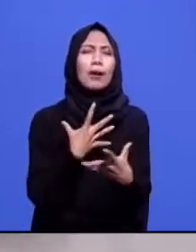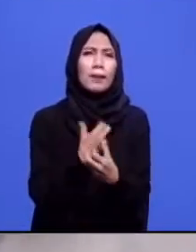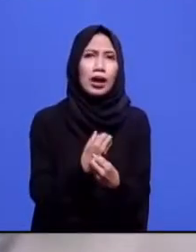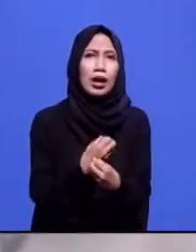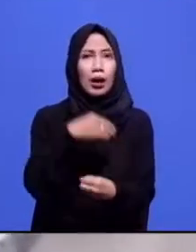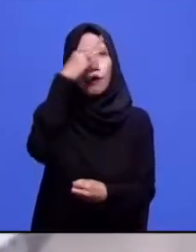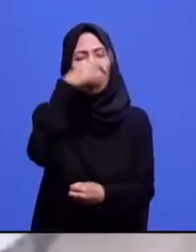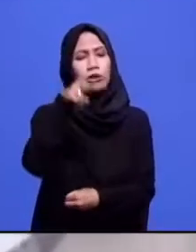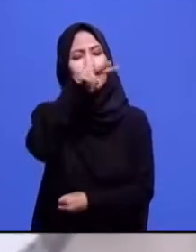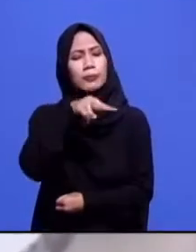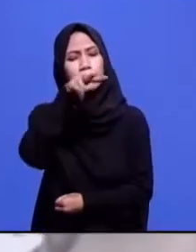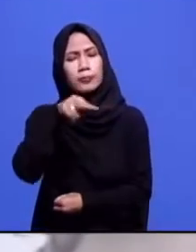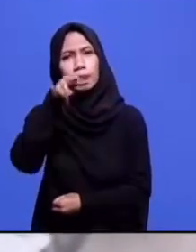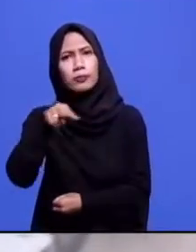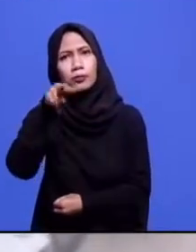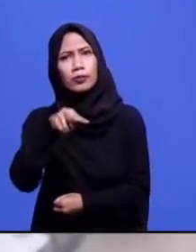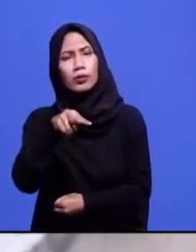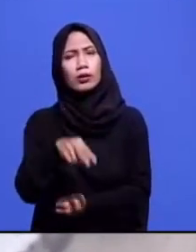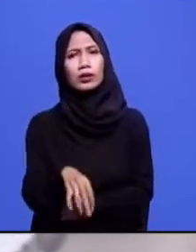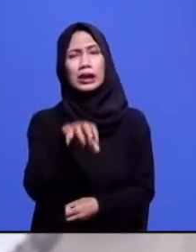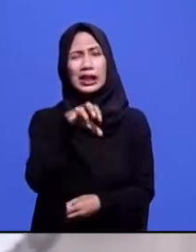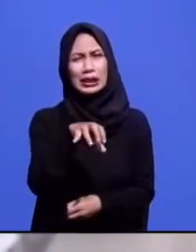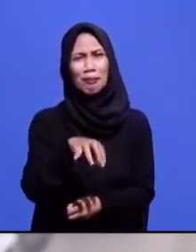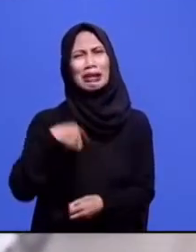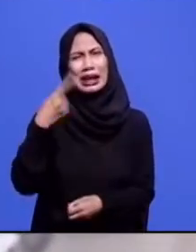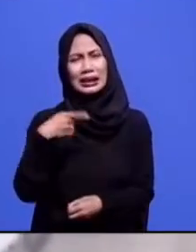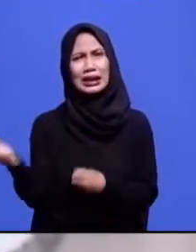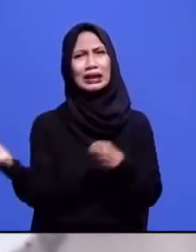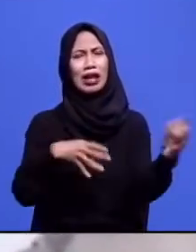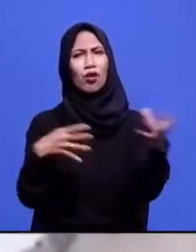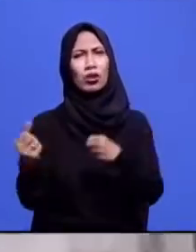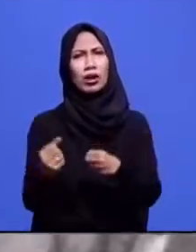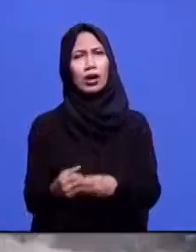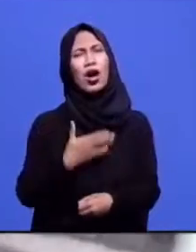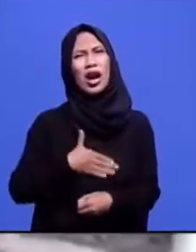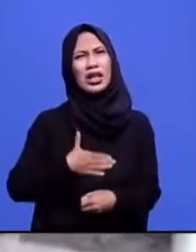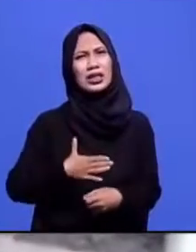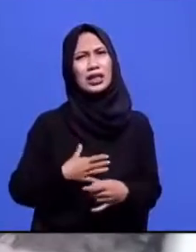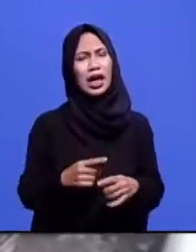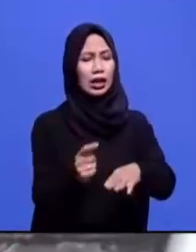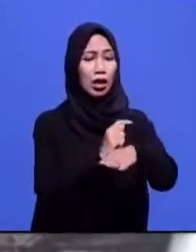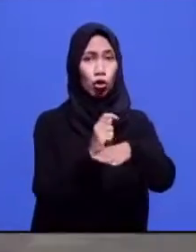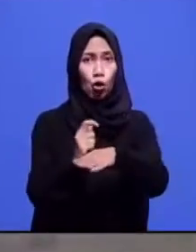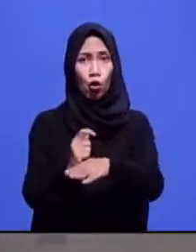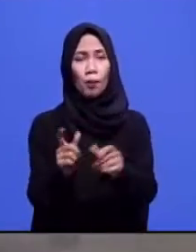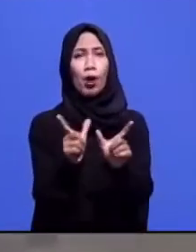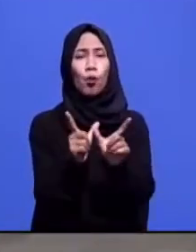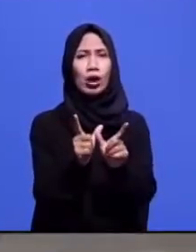patroli lebih sering di kawasan rawan tawuran ini. Terlebih, lapak pedagang kerap menjadi sasaran perusakan.